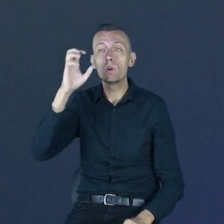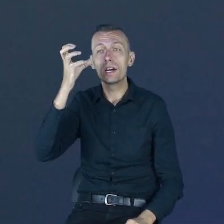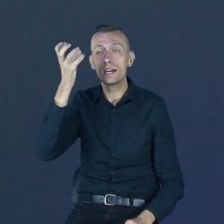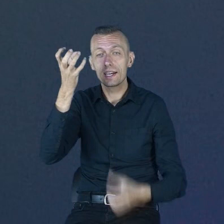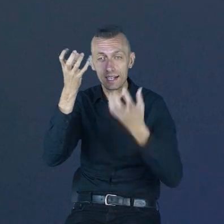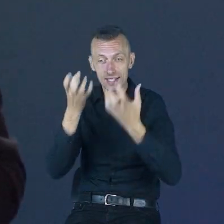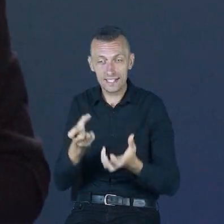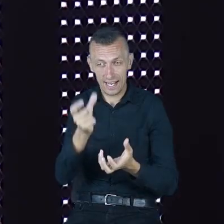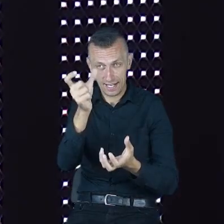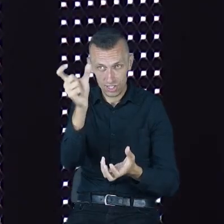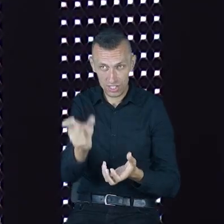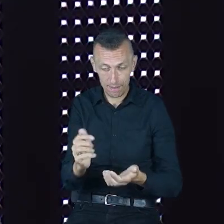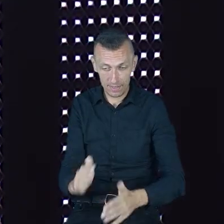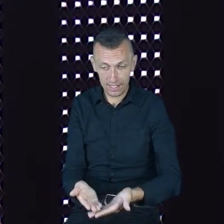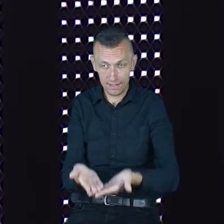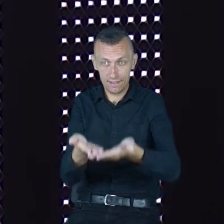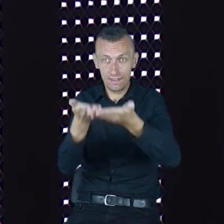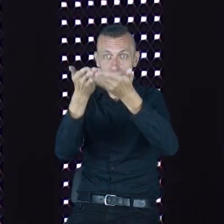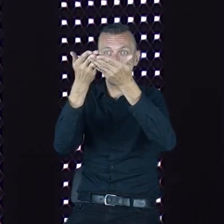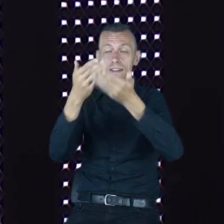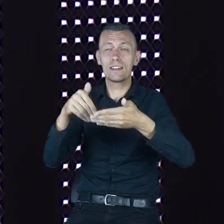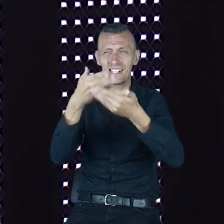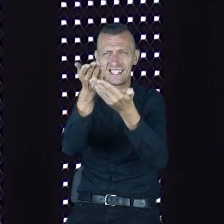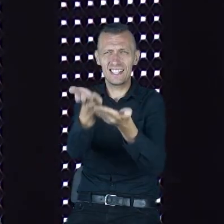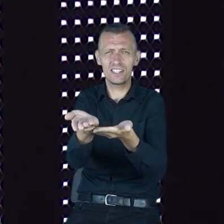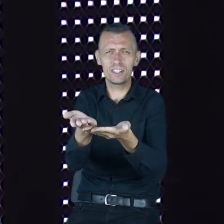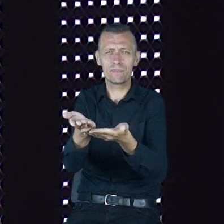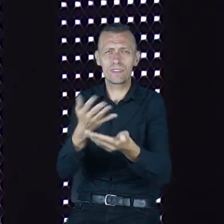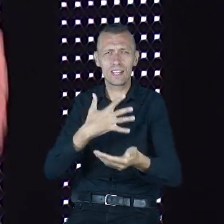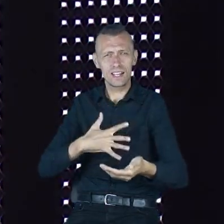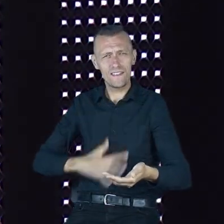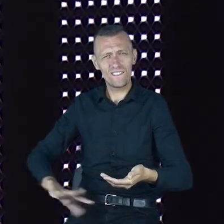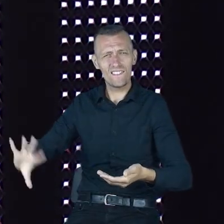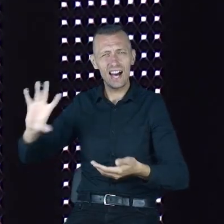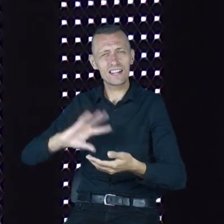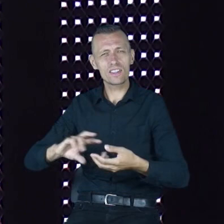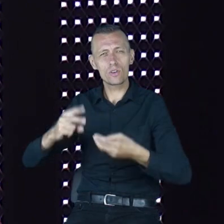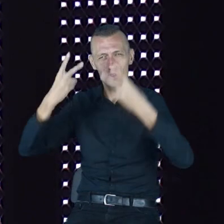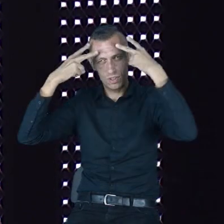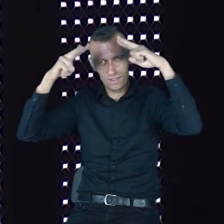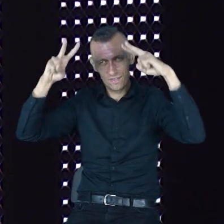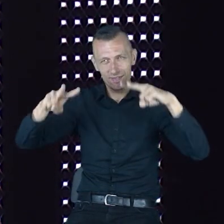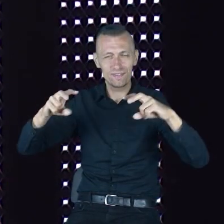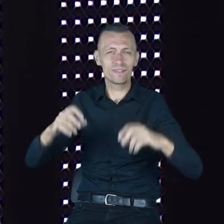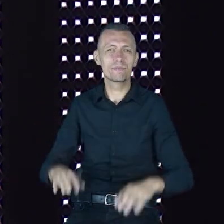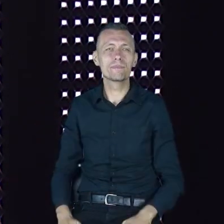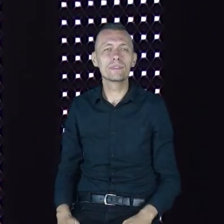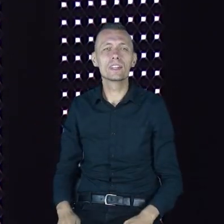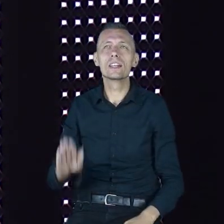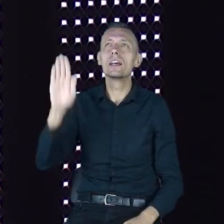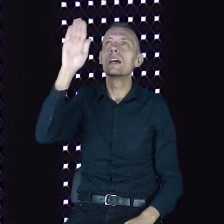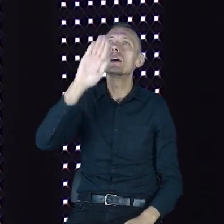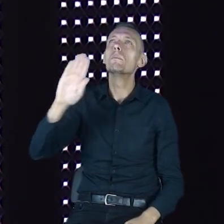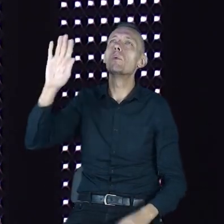ci wartość i godność, pomimo twoich i moich braków. On marzy, aby każdemu z nas przebudzić godność